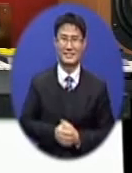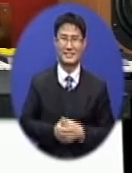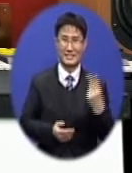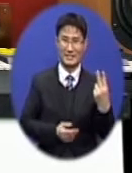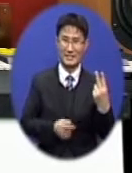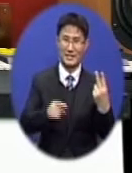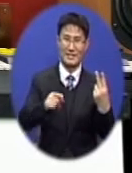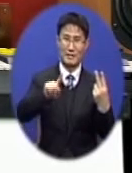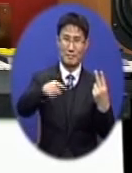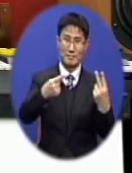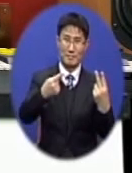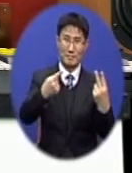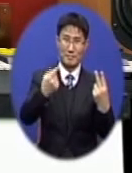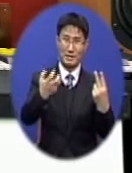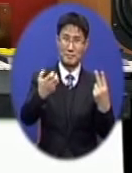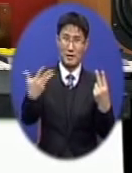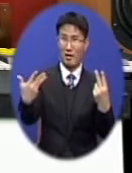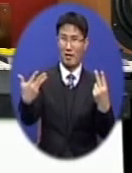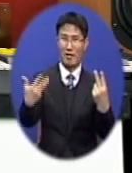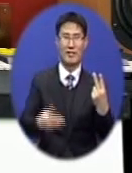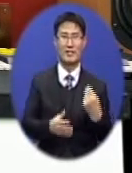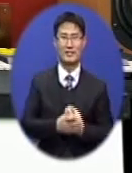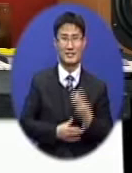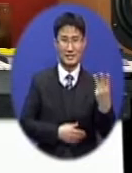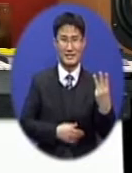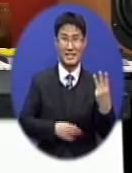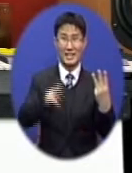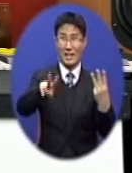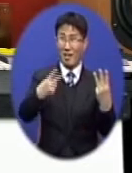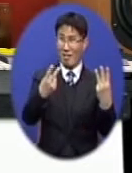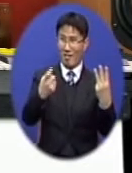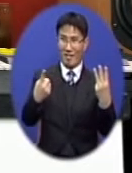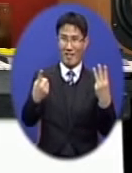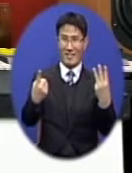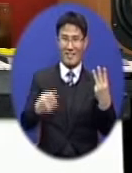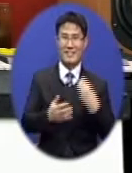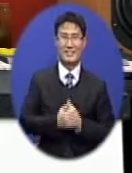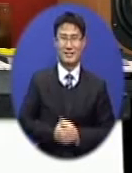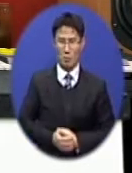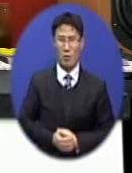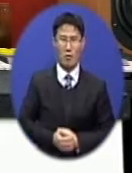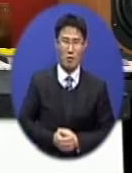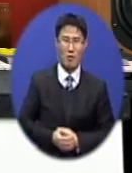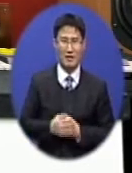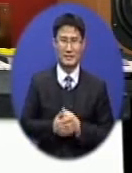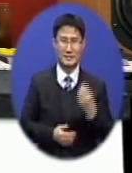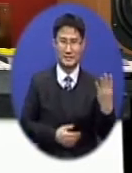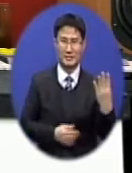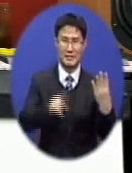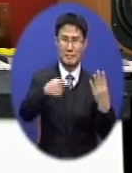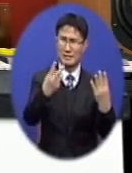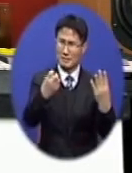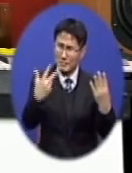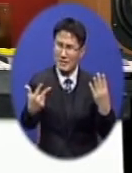네. 2번 188표. 3번 211표. 야,